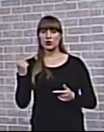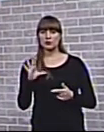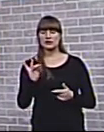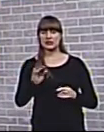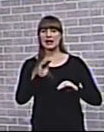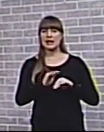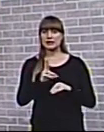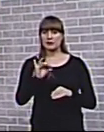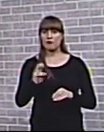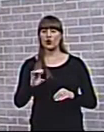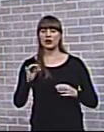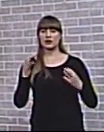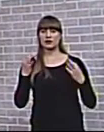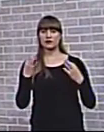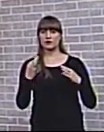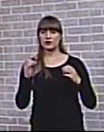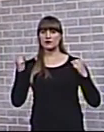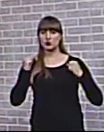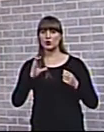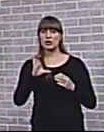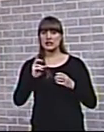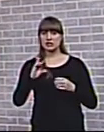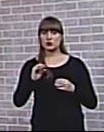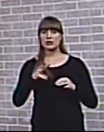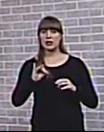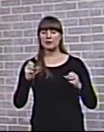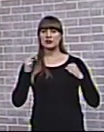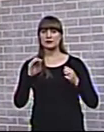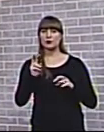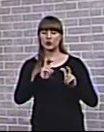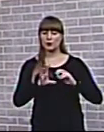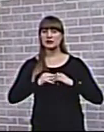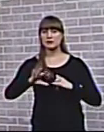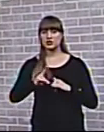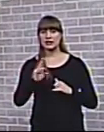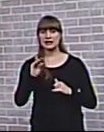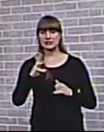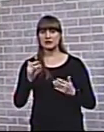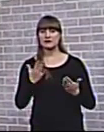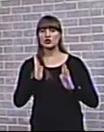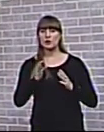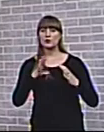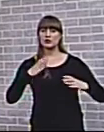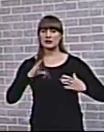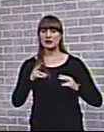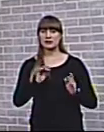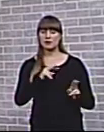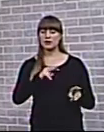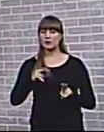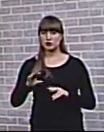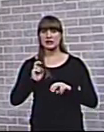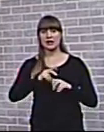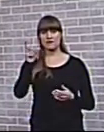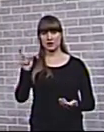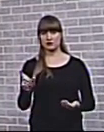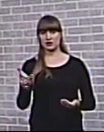и Добровольным физкультурным союзом. Минспорт займется поиском спортплощадок для диабетиков, которые будут заниматься под строгим наблюдением